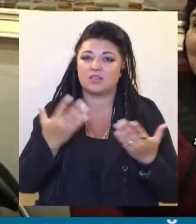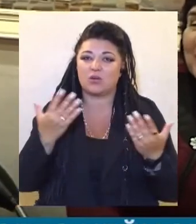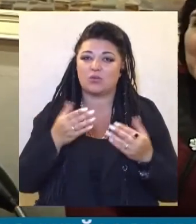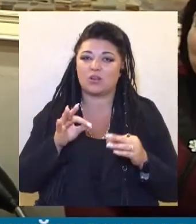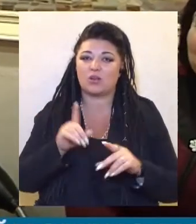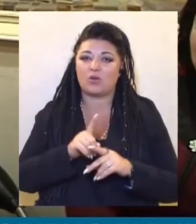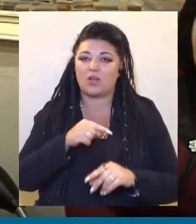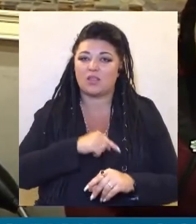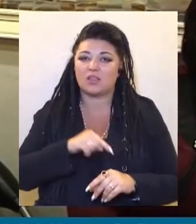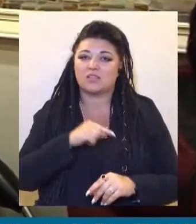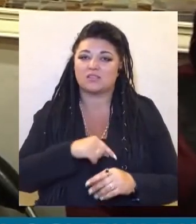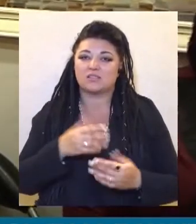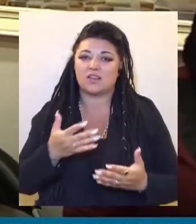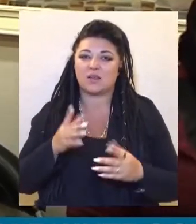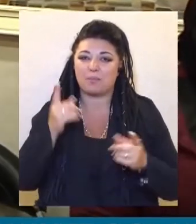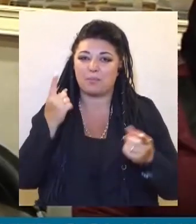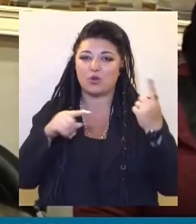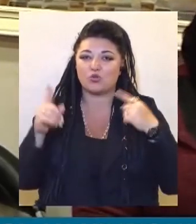настроєння, підкушення літа.